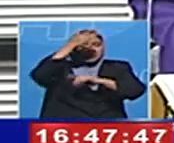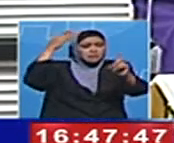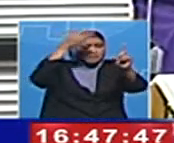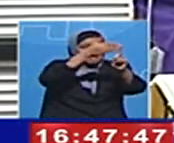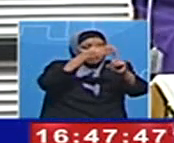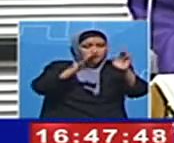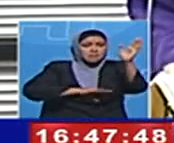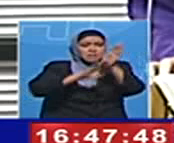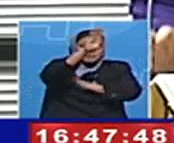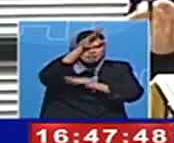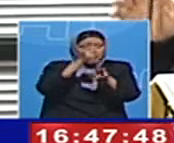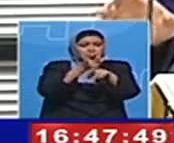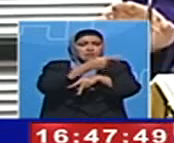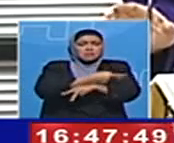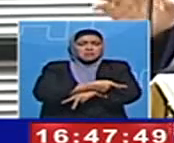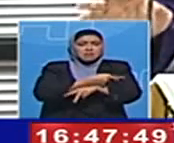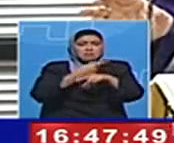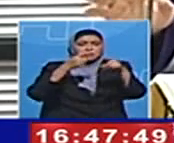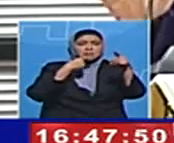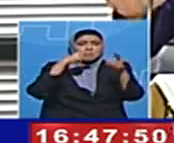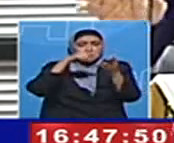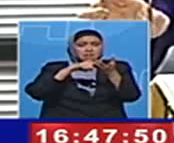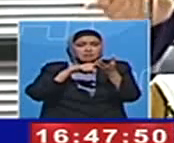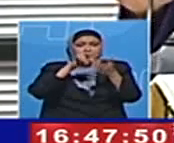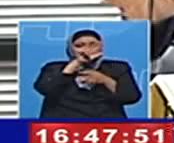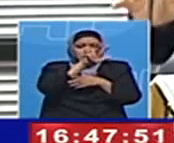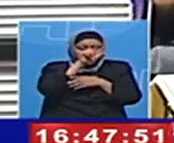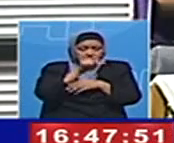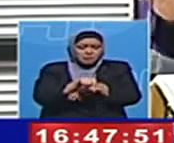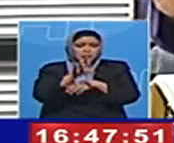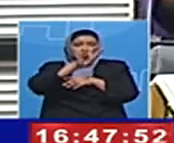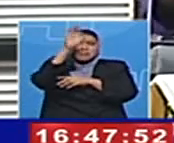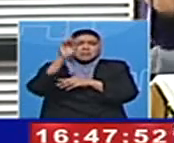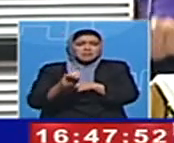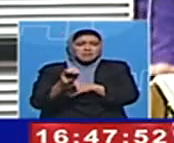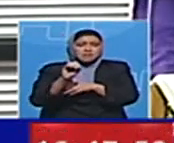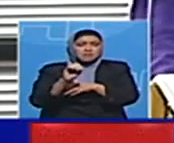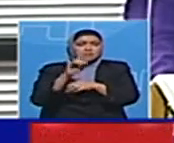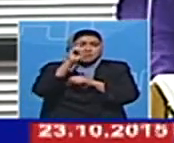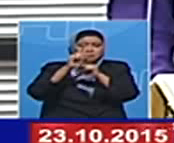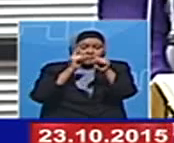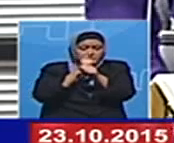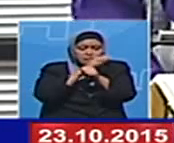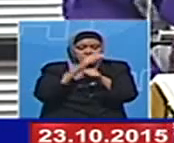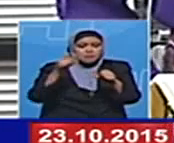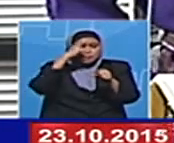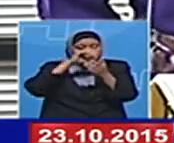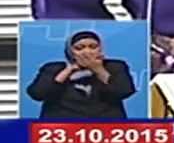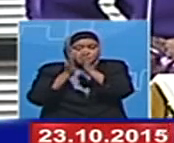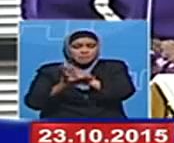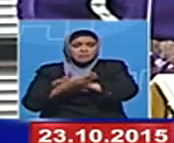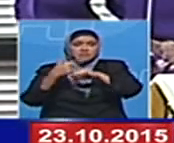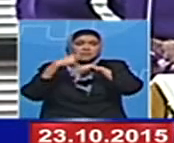buruh sebanyak 3.7% setahun melalui langkah satu bagi menjadikan negara sebagai